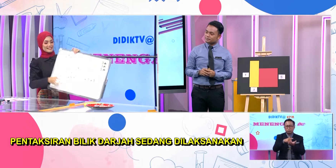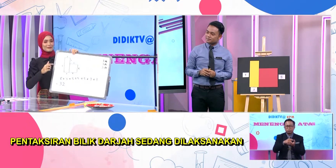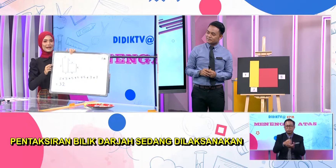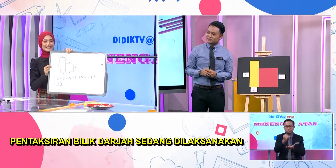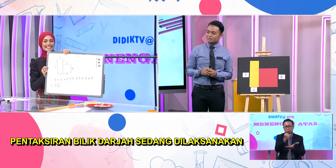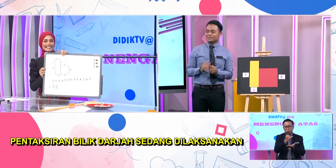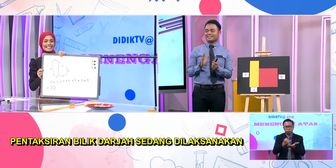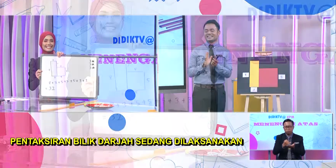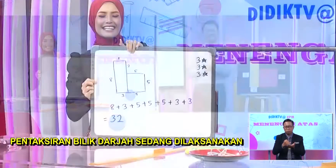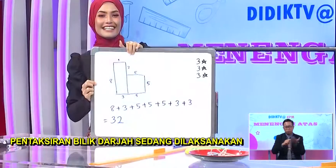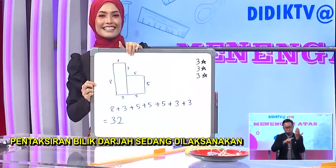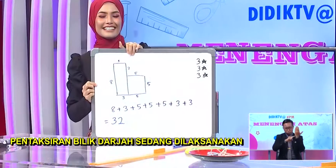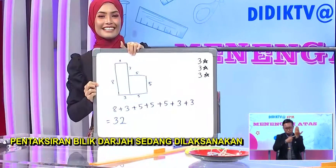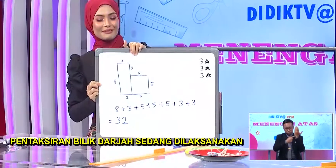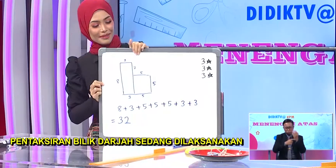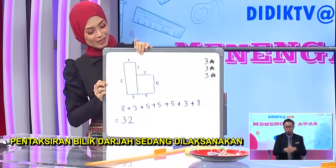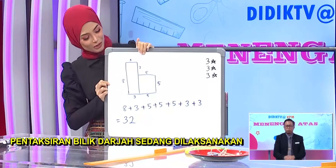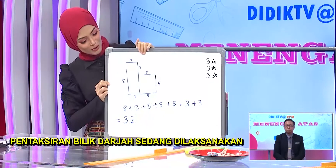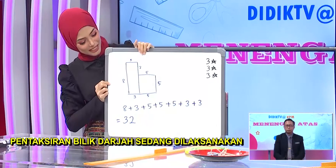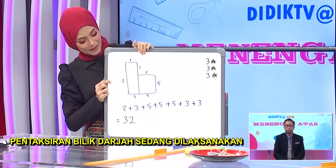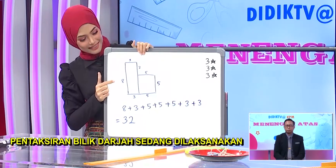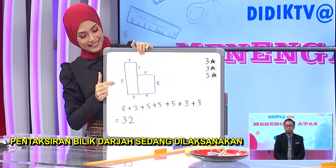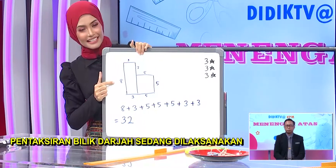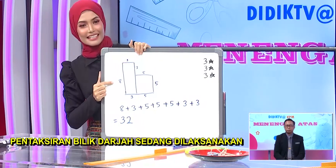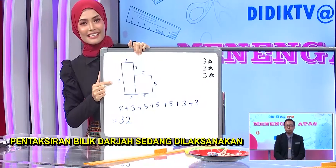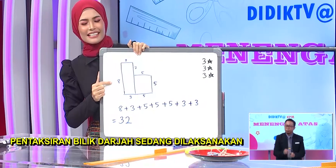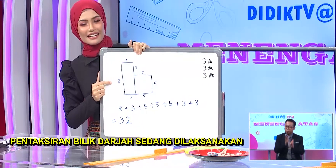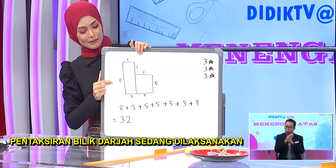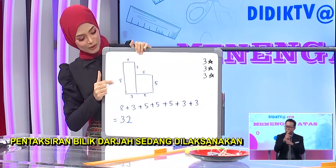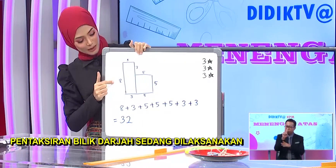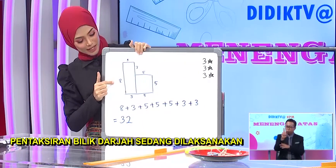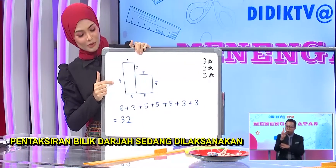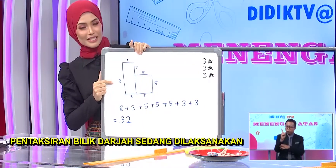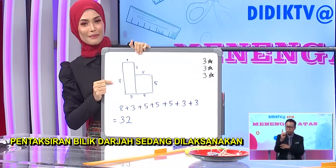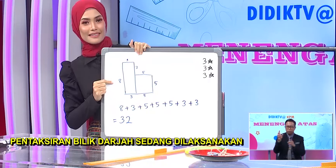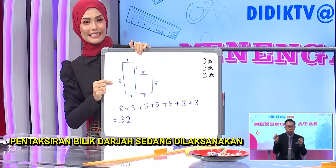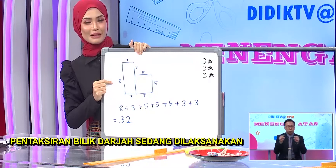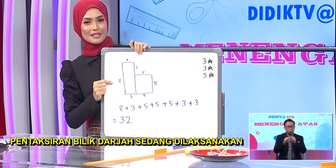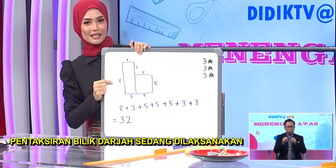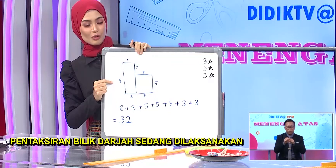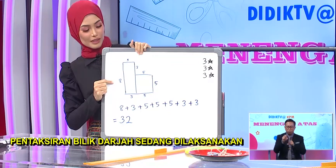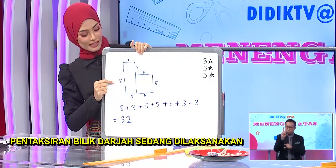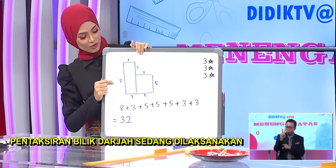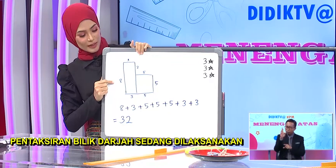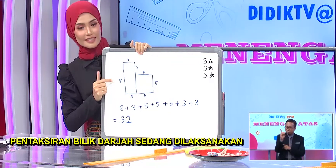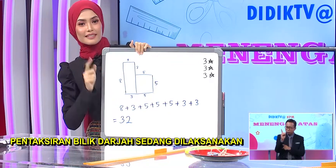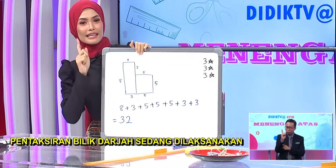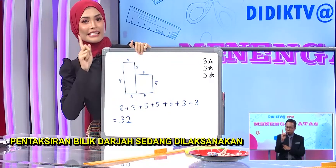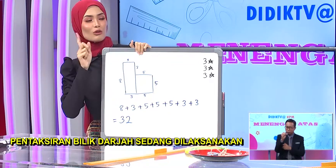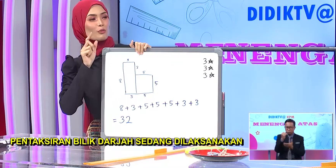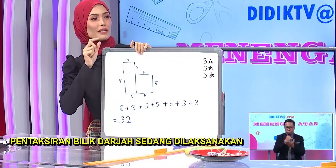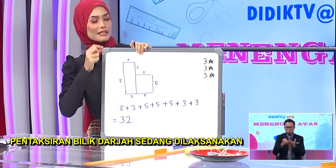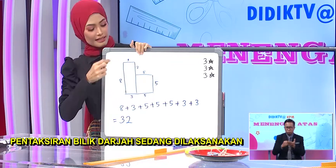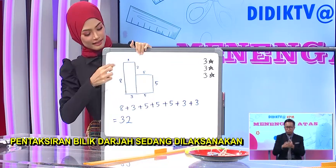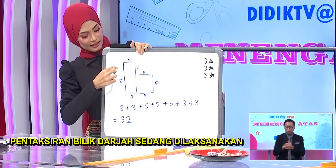lukiskan kembali ah bentuk dua dimensi yang bentuk Gabungan dua dimensi kita yang tercantum supays